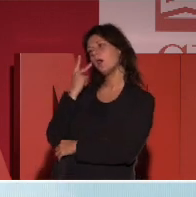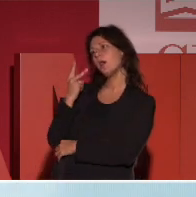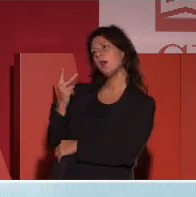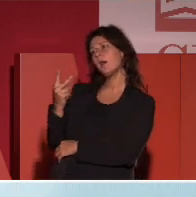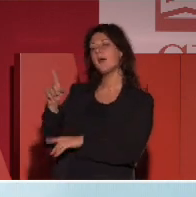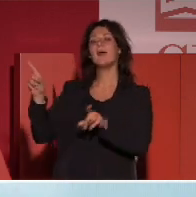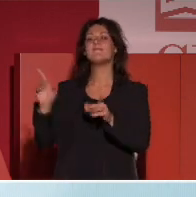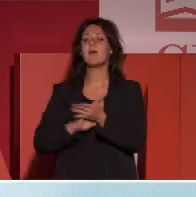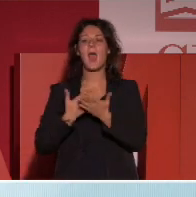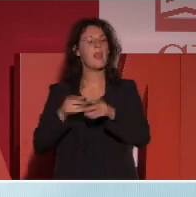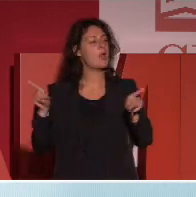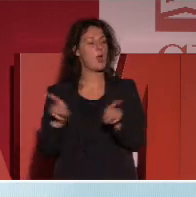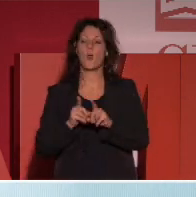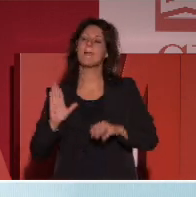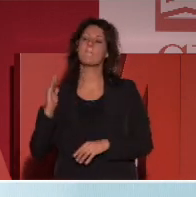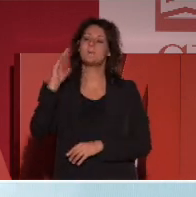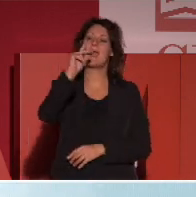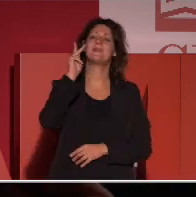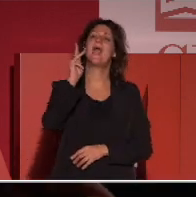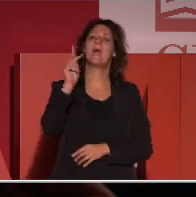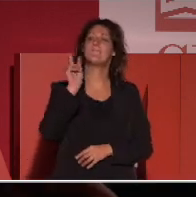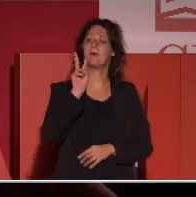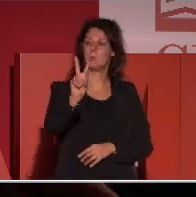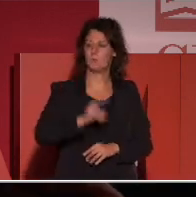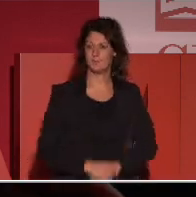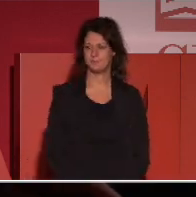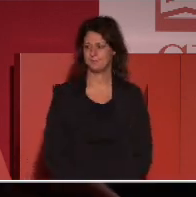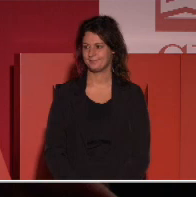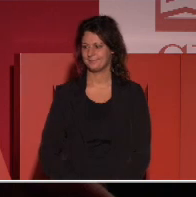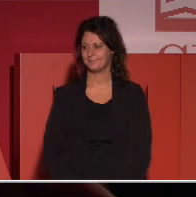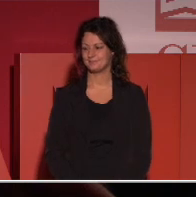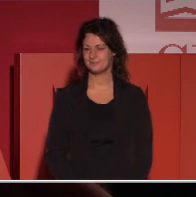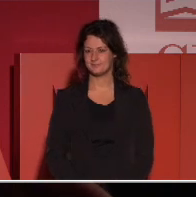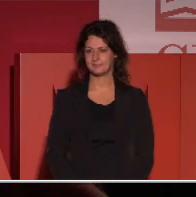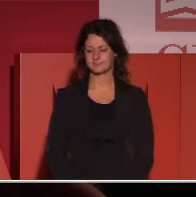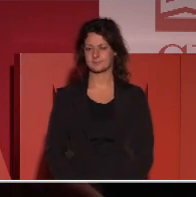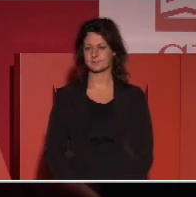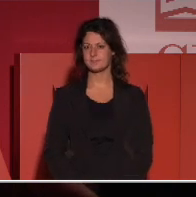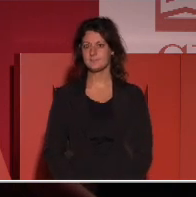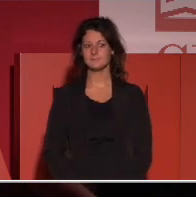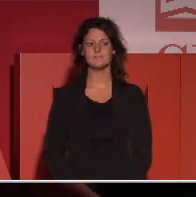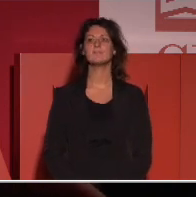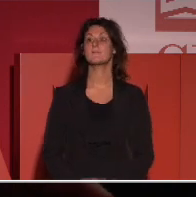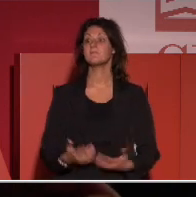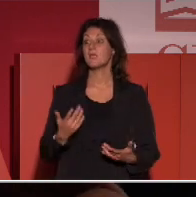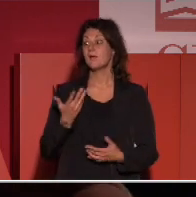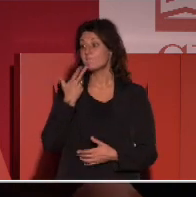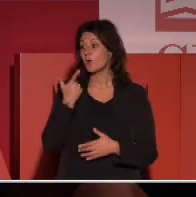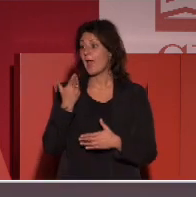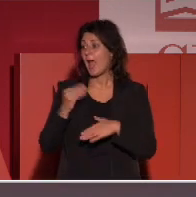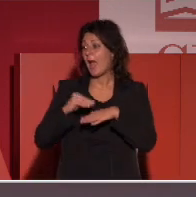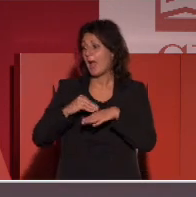quindi io me la tiro un po avrei ancora un po di robe da